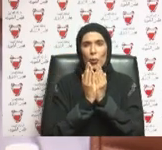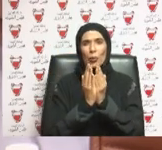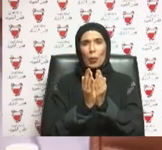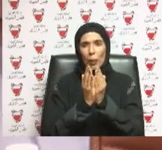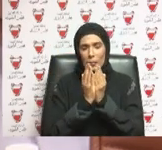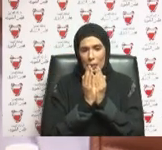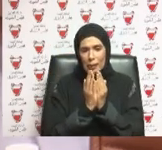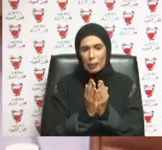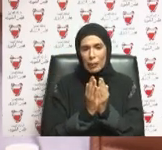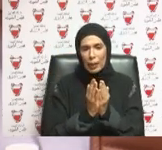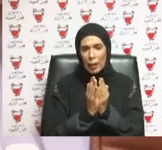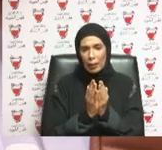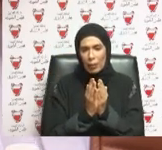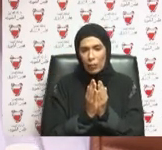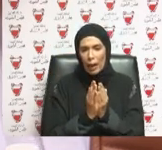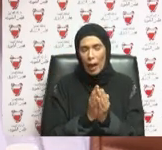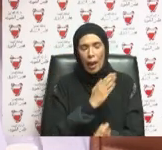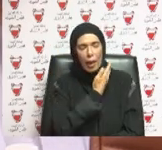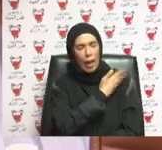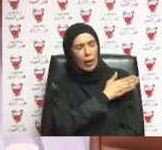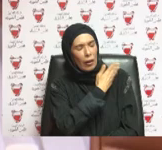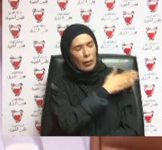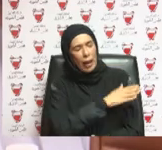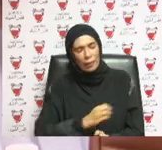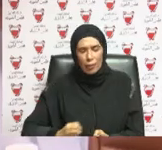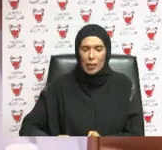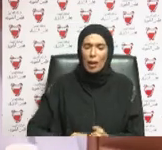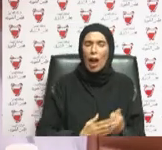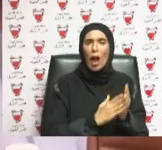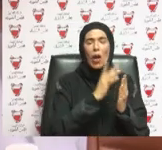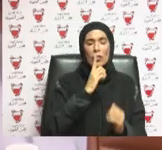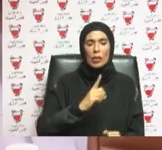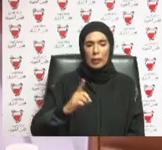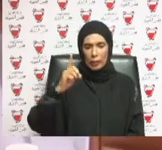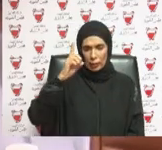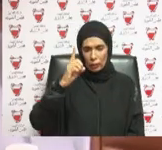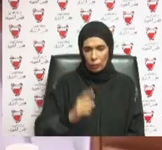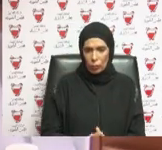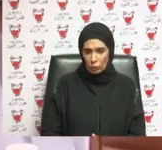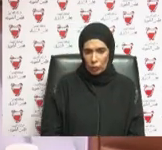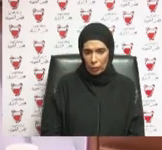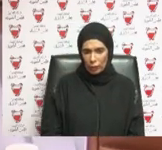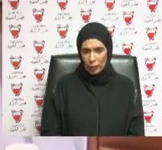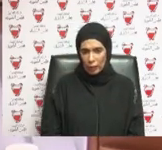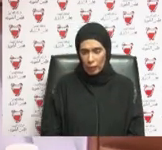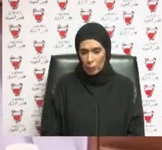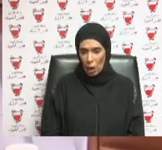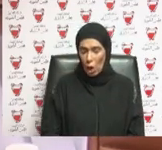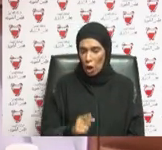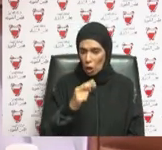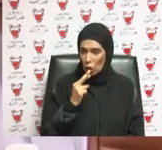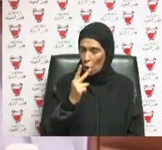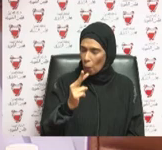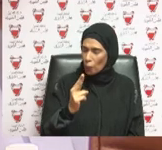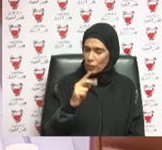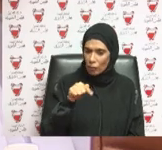إن طلبت فيه إن هو الله يغفر له ويسكنه فسيح جناته. إن شاء الله هل الأمور ردود الفعل اللي سمعناها سواء